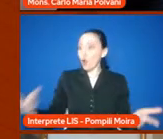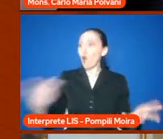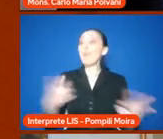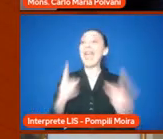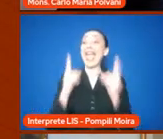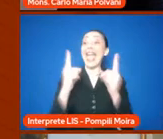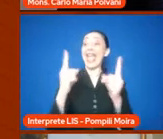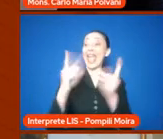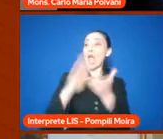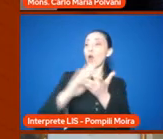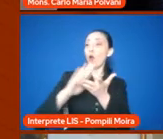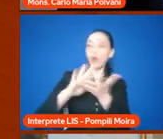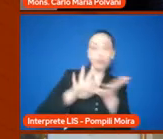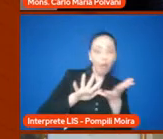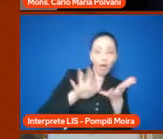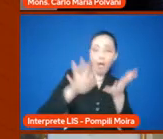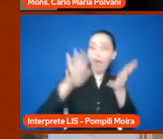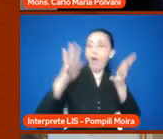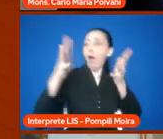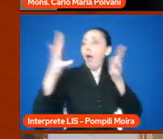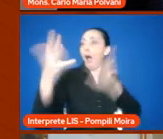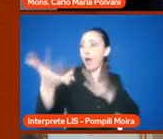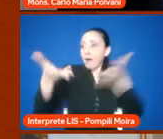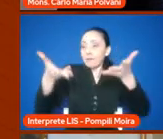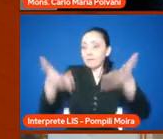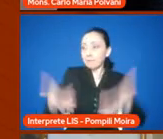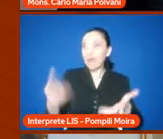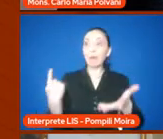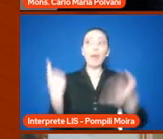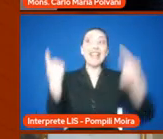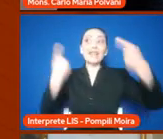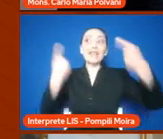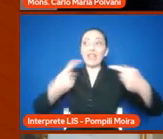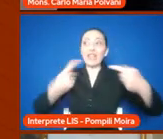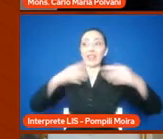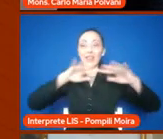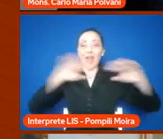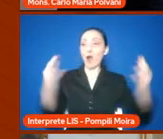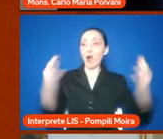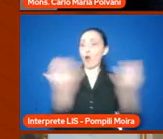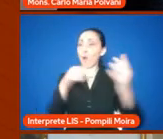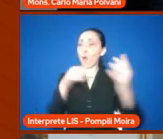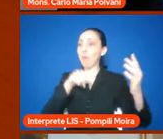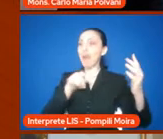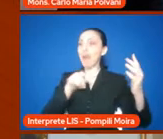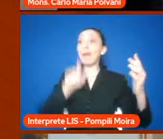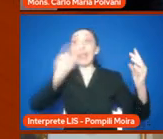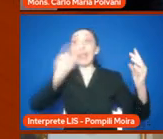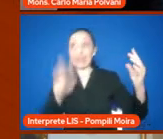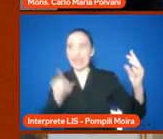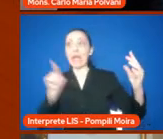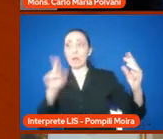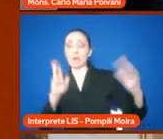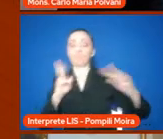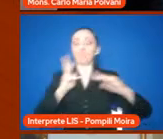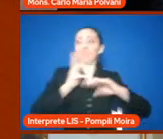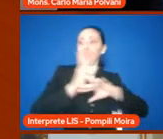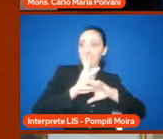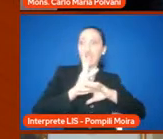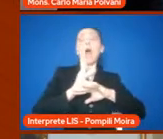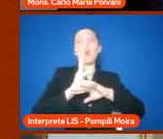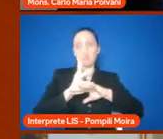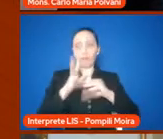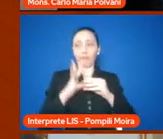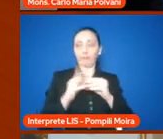sfida incredibile a livello globale. L'Italia però può fare veramente la differenza, e perché sarà